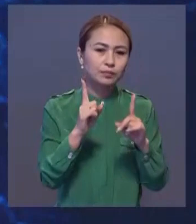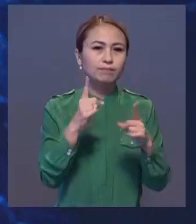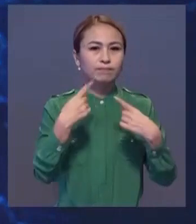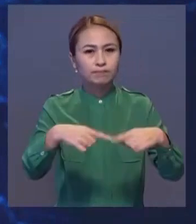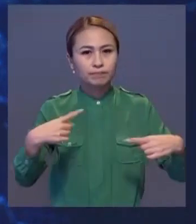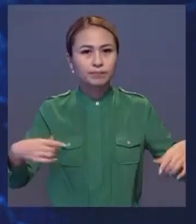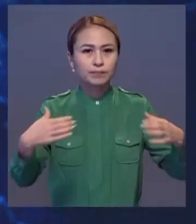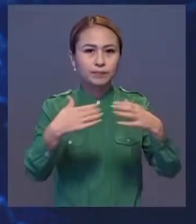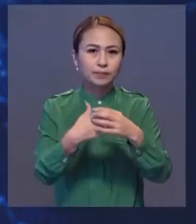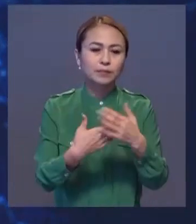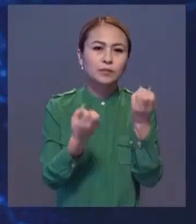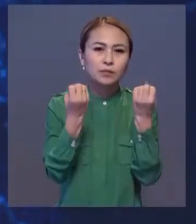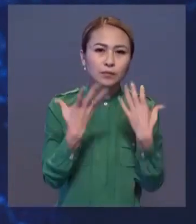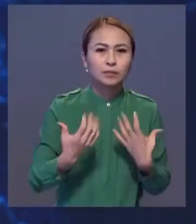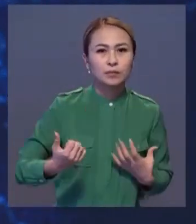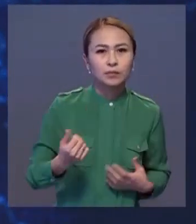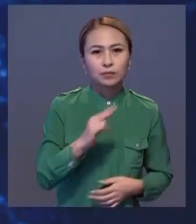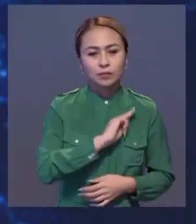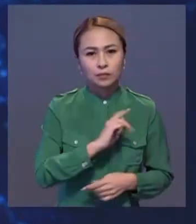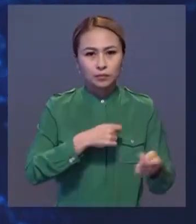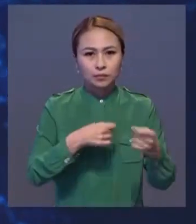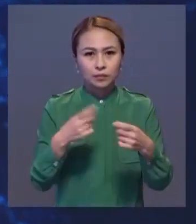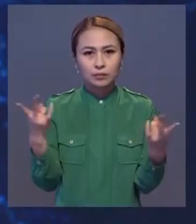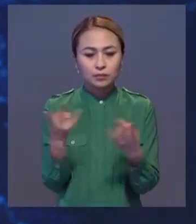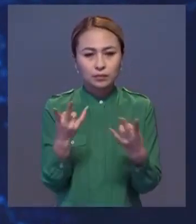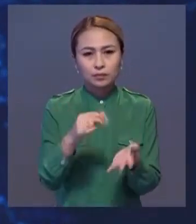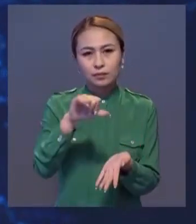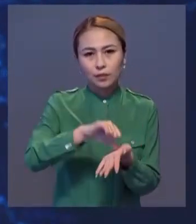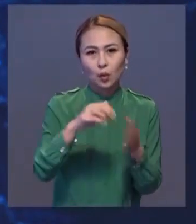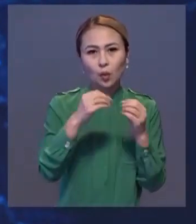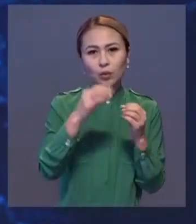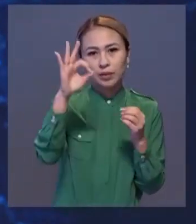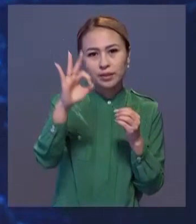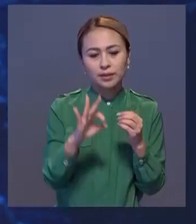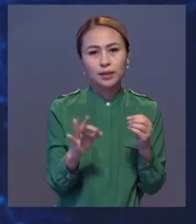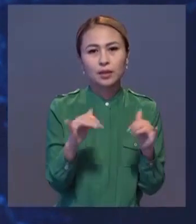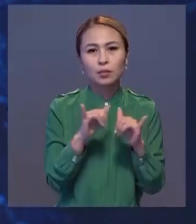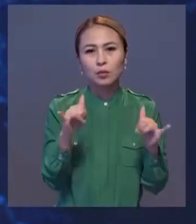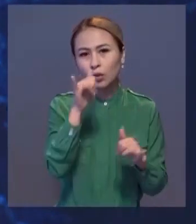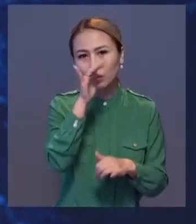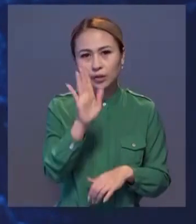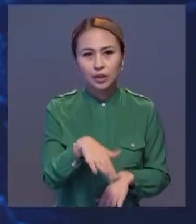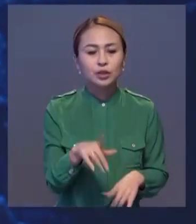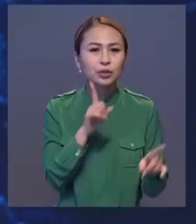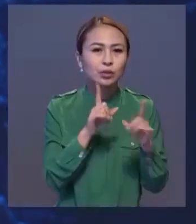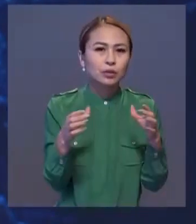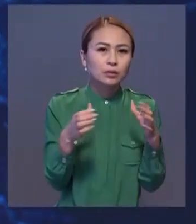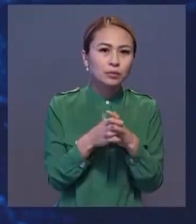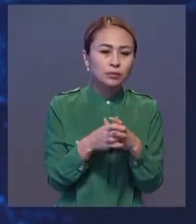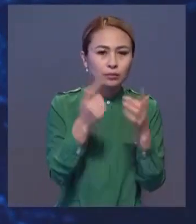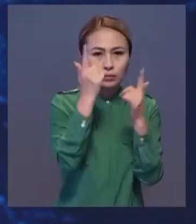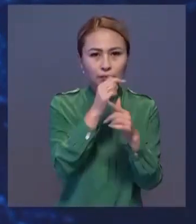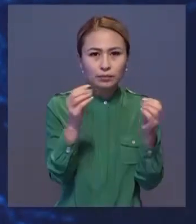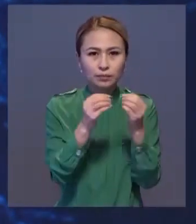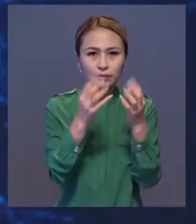мүлік иелерінің бірлестігін немесе жай серіктестік құру қажет. Яғни қатысушылар саны 10%-тен кем болмау керек, және жиын